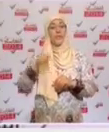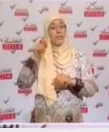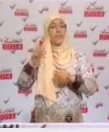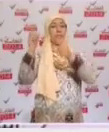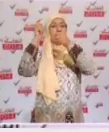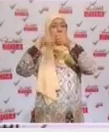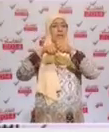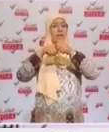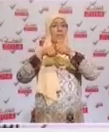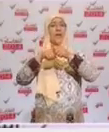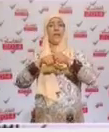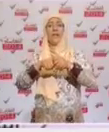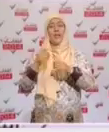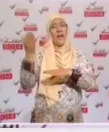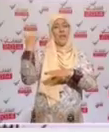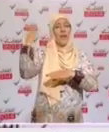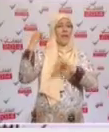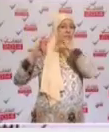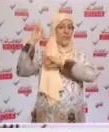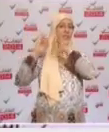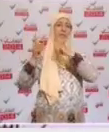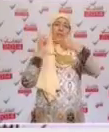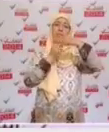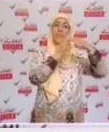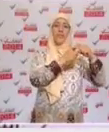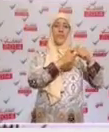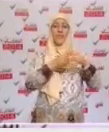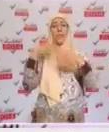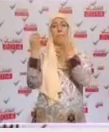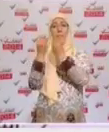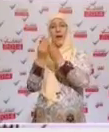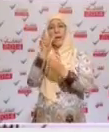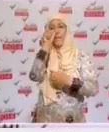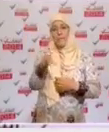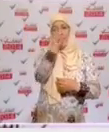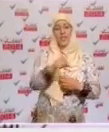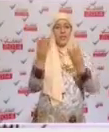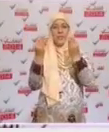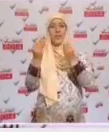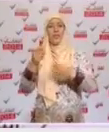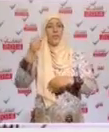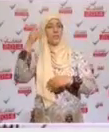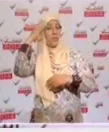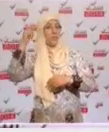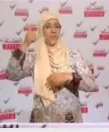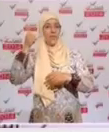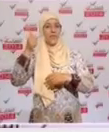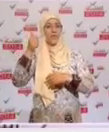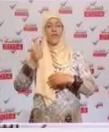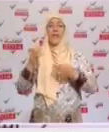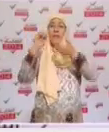ساهم في الحركة الوطنية بكل إخلاص إلى جانب العديد من مناضلين الجهة والوطن على رأسهم صديق